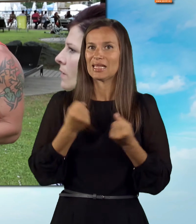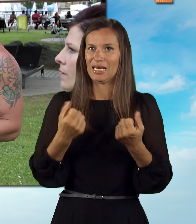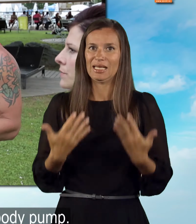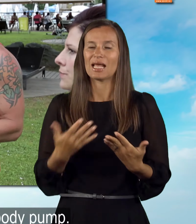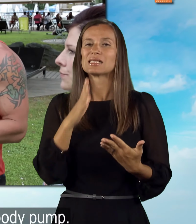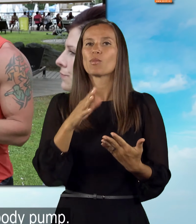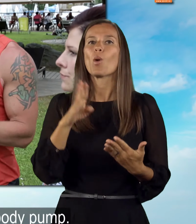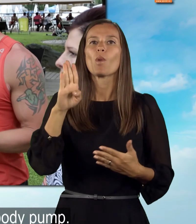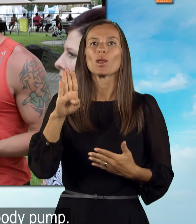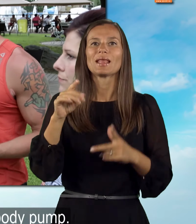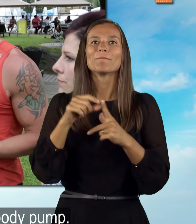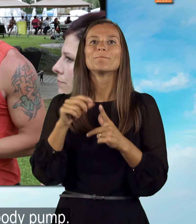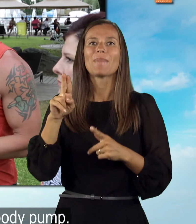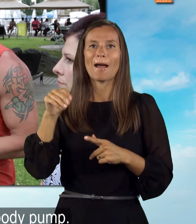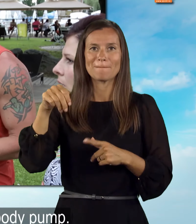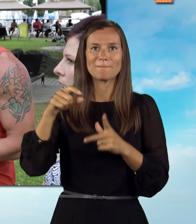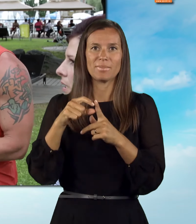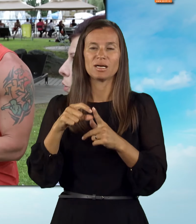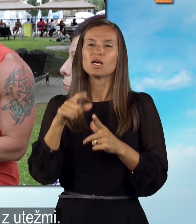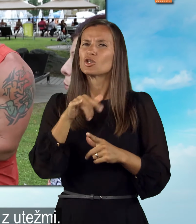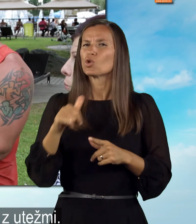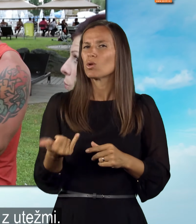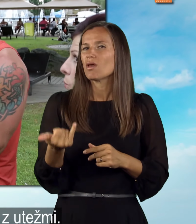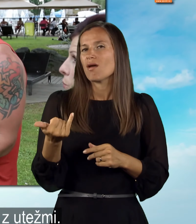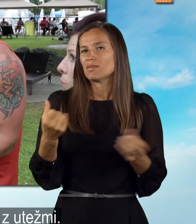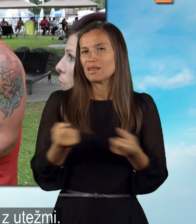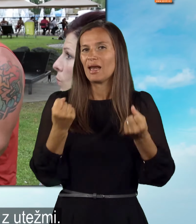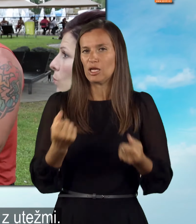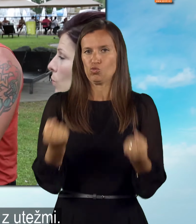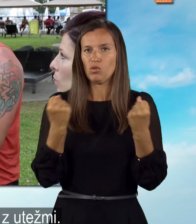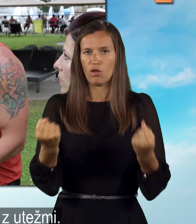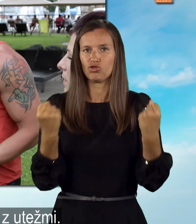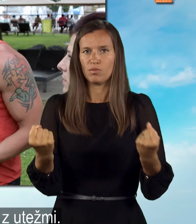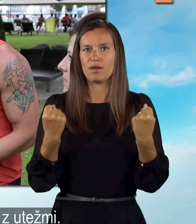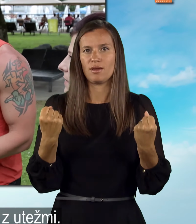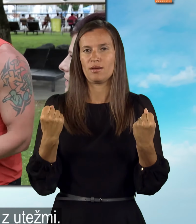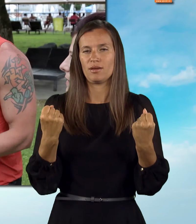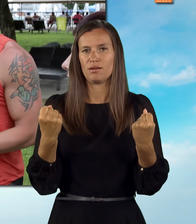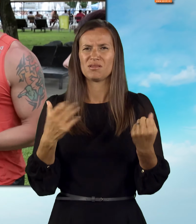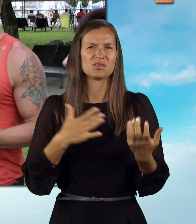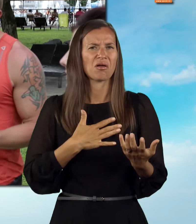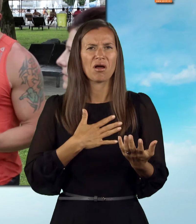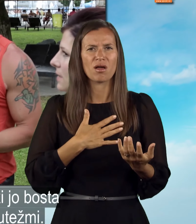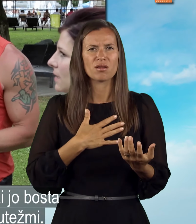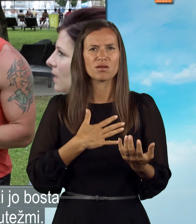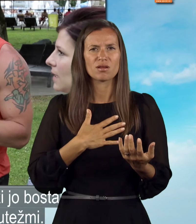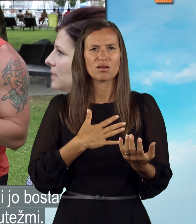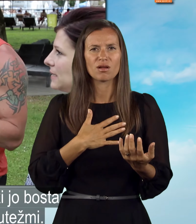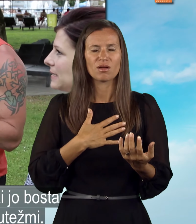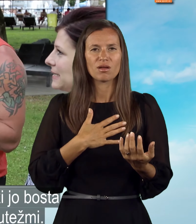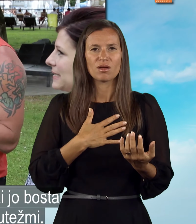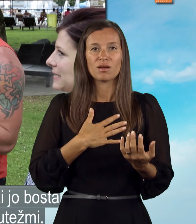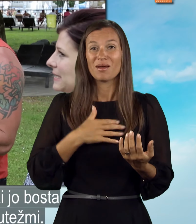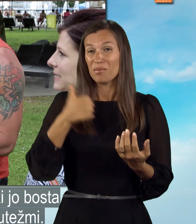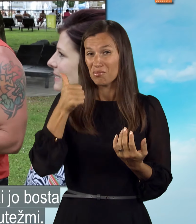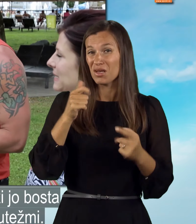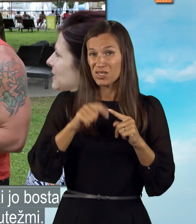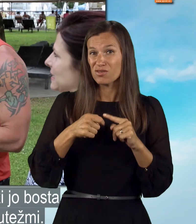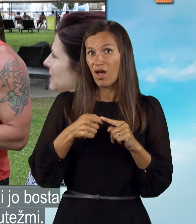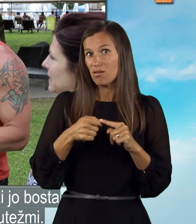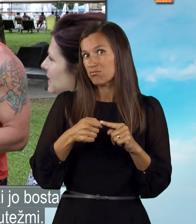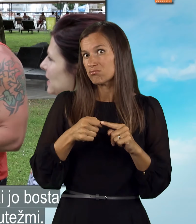Prvi trening danes bo body pump. Body pump je trening z utežmi. Dej, zakaj? Bo